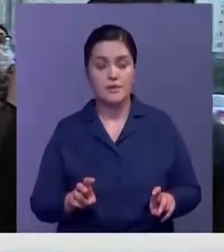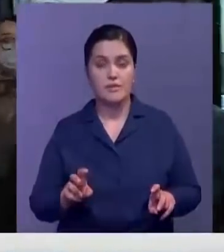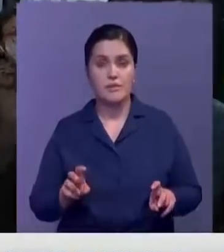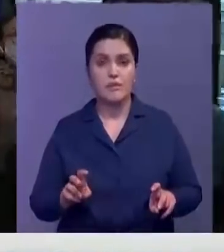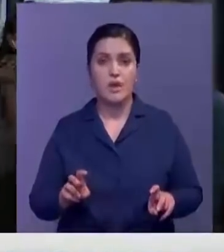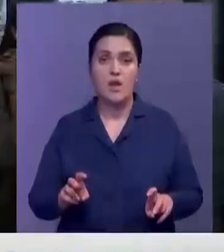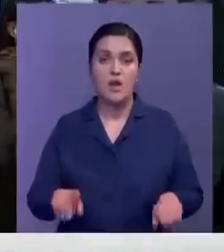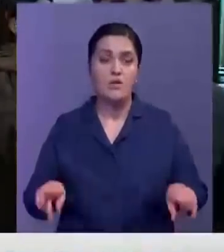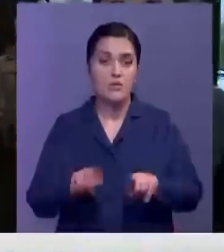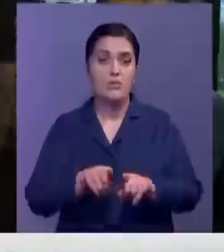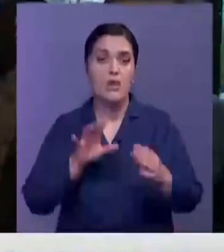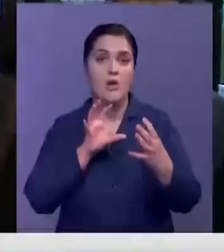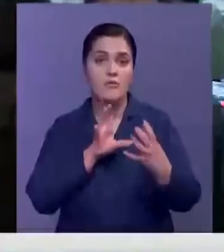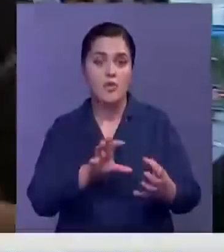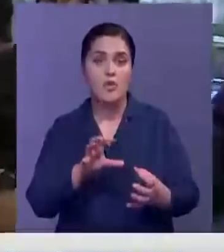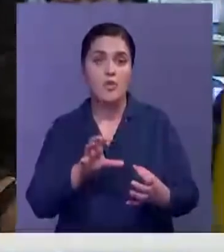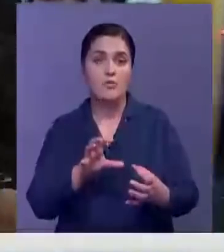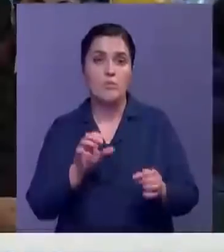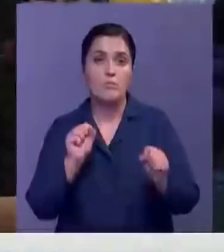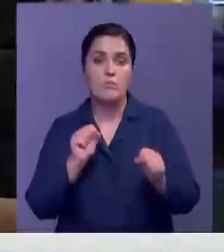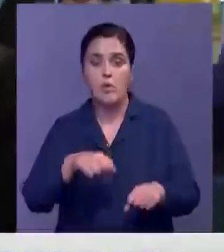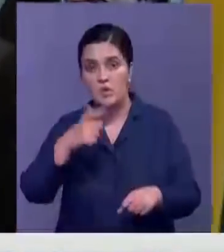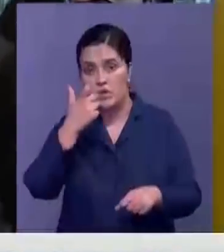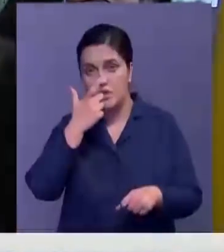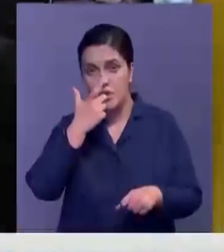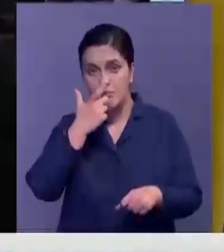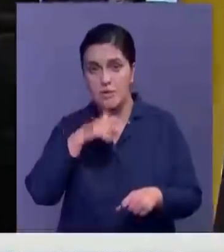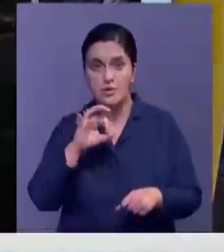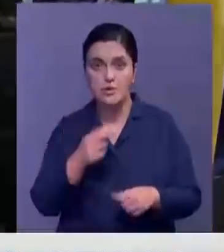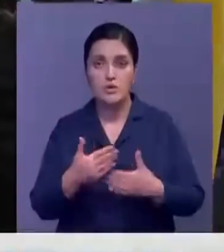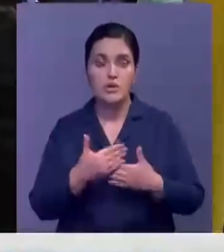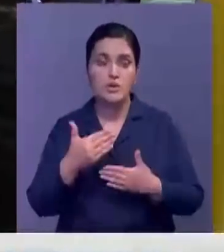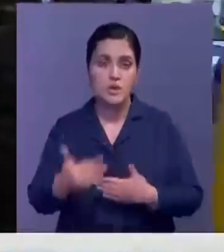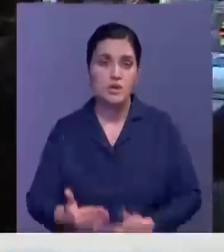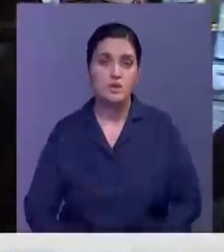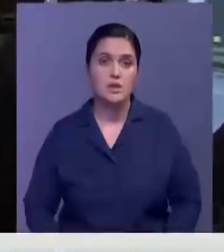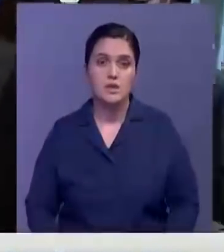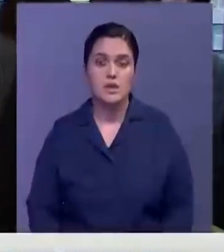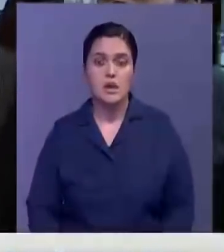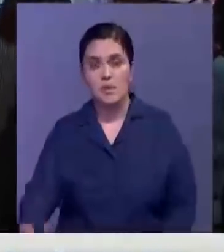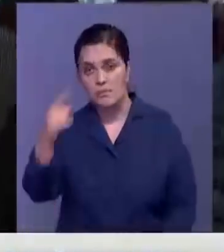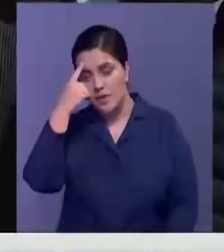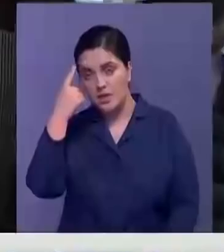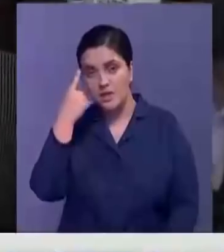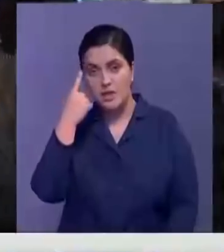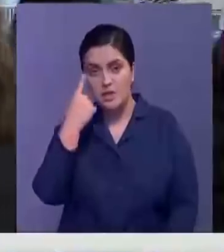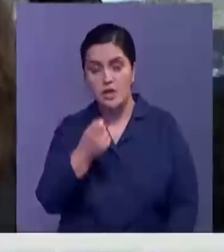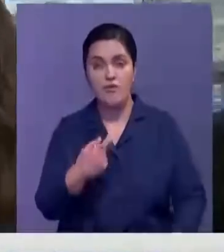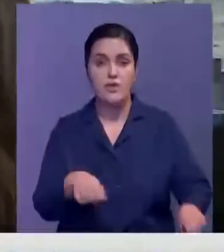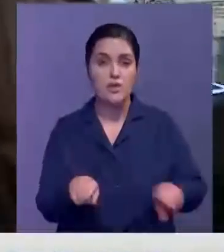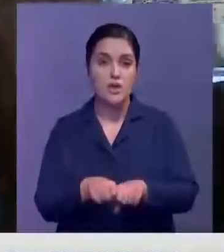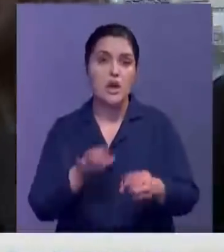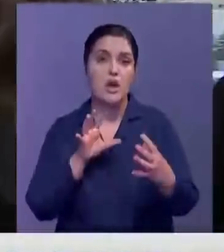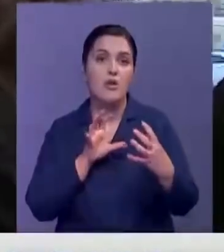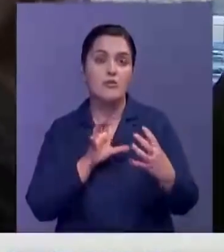можно соблюдать социальную дистанцию. Подскажите, пожалуйста, вот такие автобусы в час пик свободные всегда, каждый день,